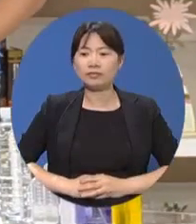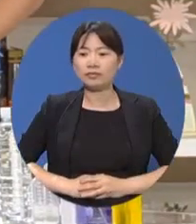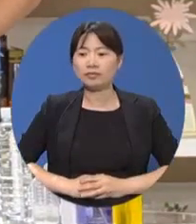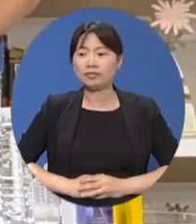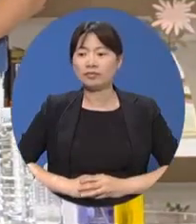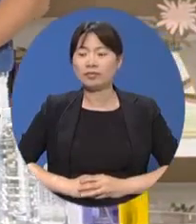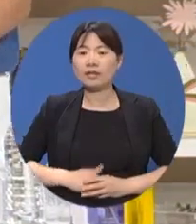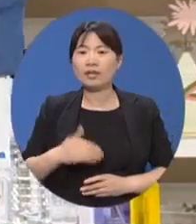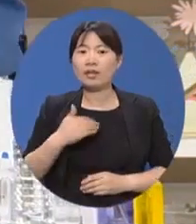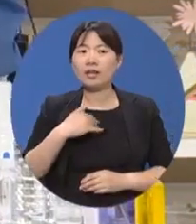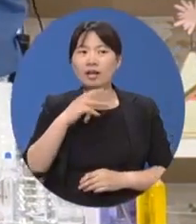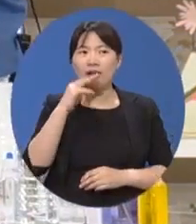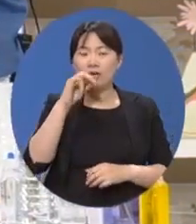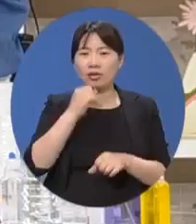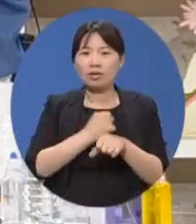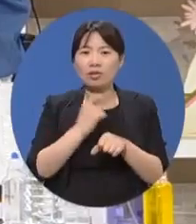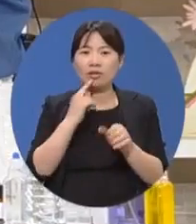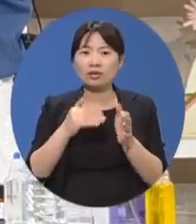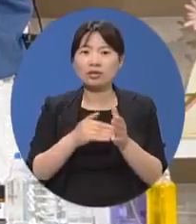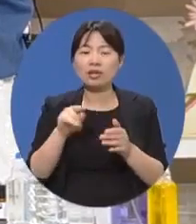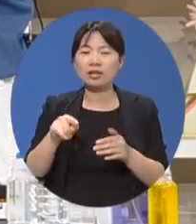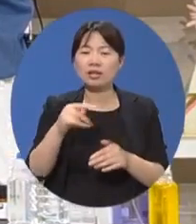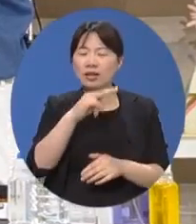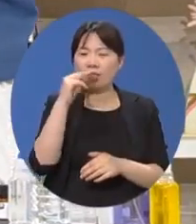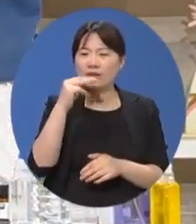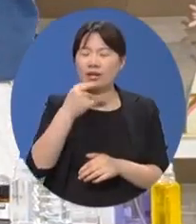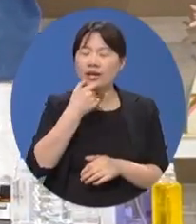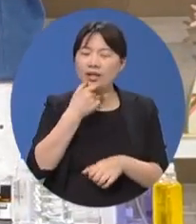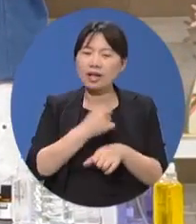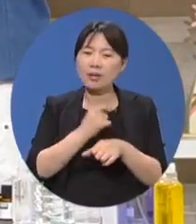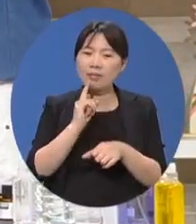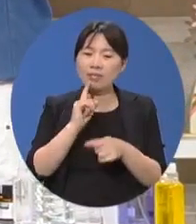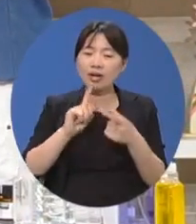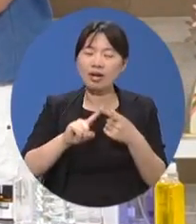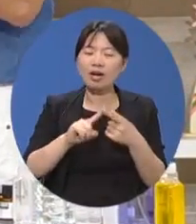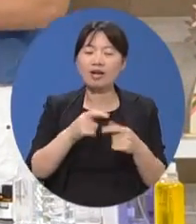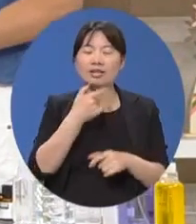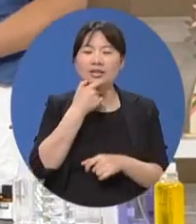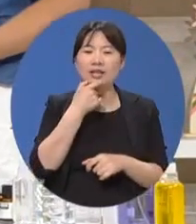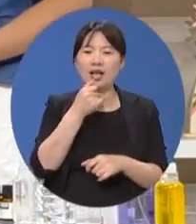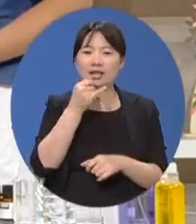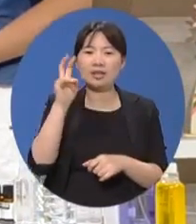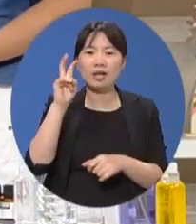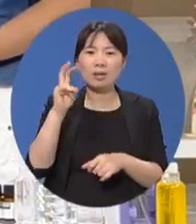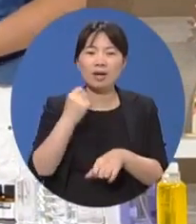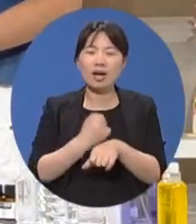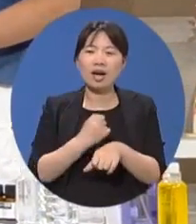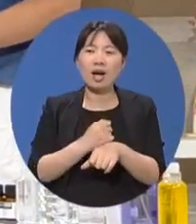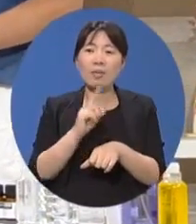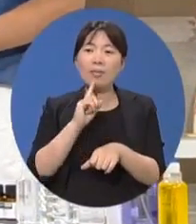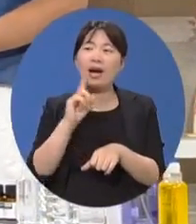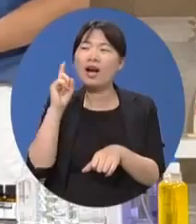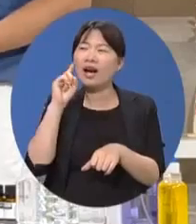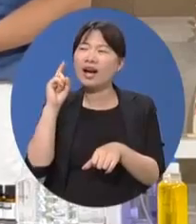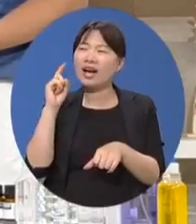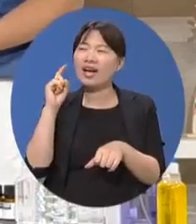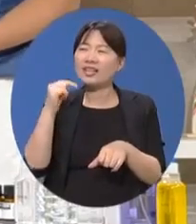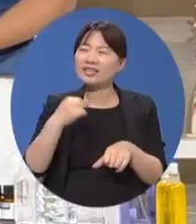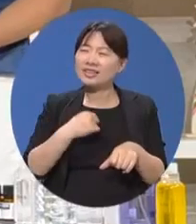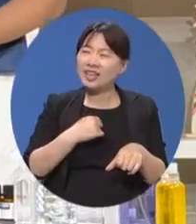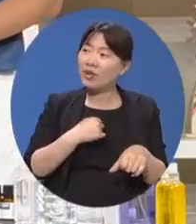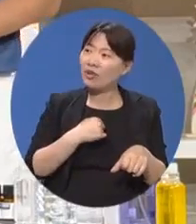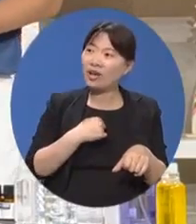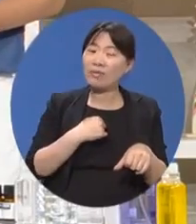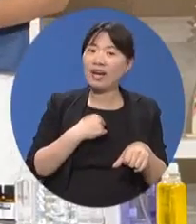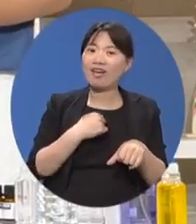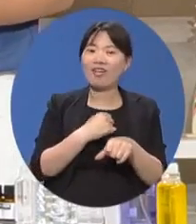향이 좀 좋은데 4 히 냄새를 싫어한다고 왜요 무기가 이런 애사 되시라고 그래 이제야 앙 으 정말 하시라 아